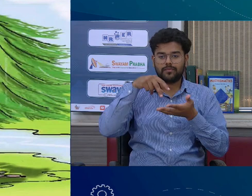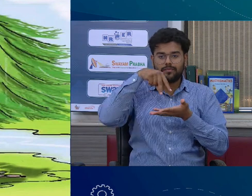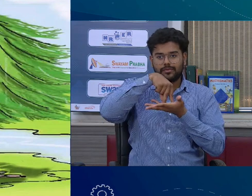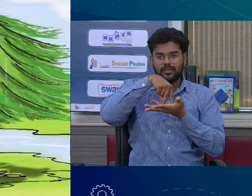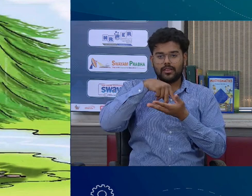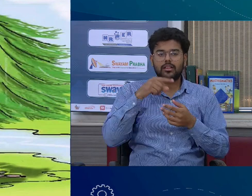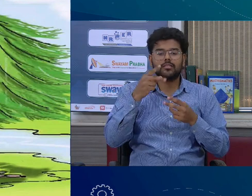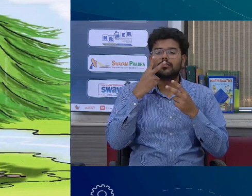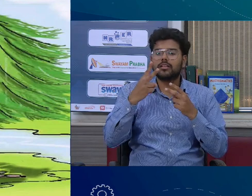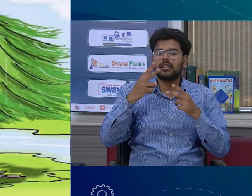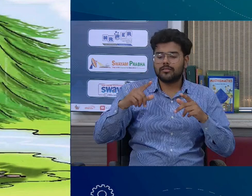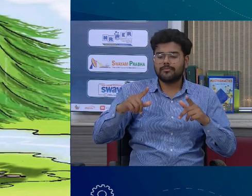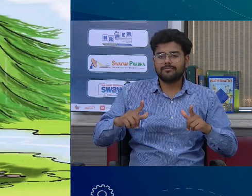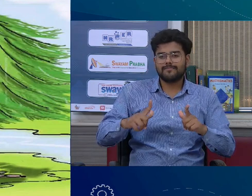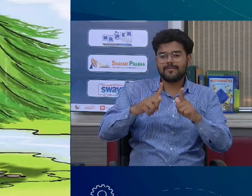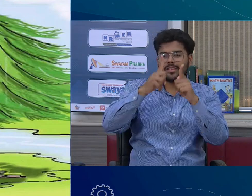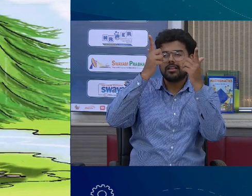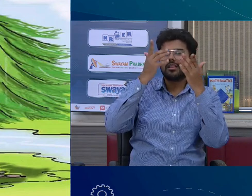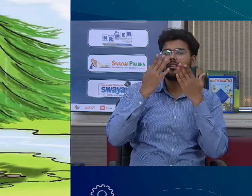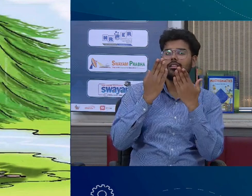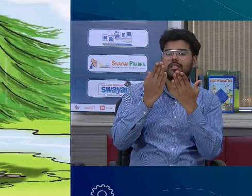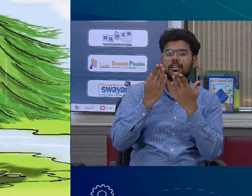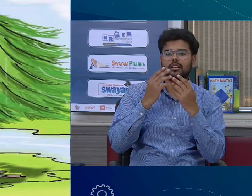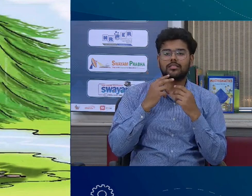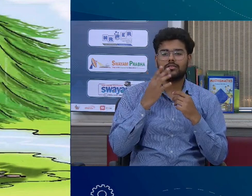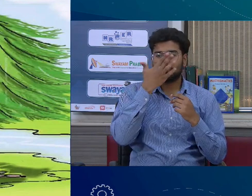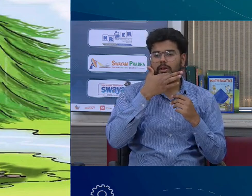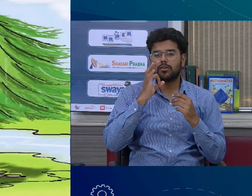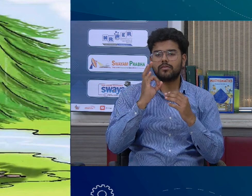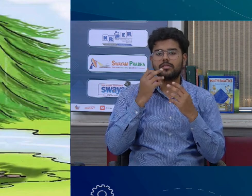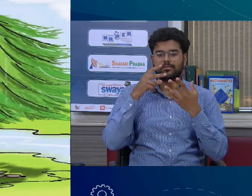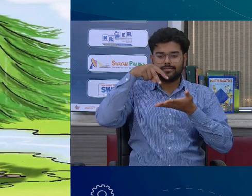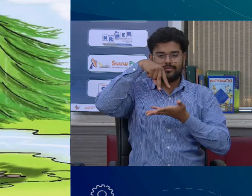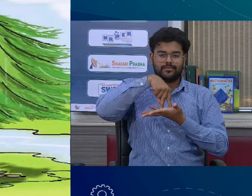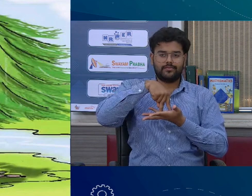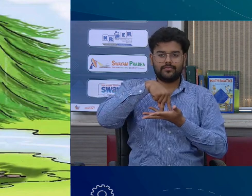ट्री. तो शेट्टी इसके लिए शेल्टर ले गया, इसके नीचे रुक गया.